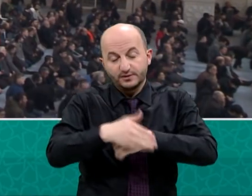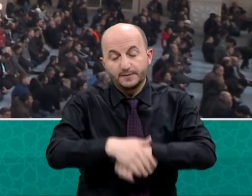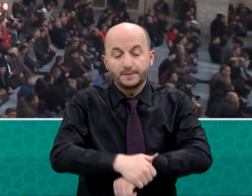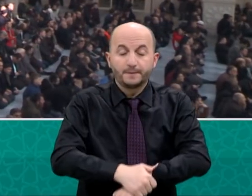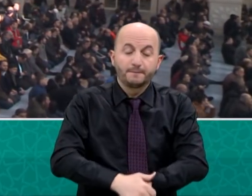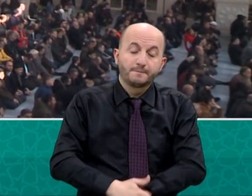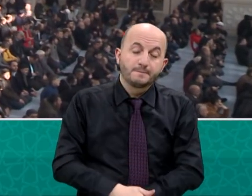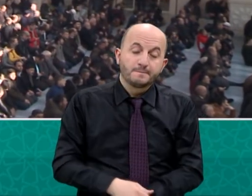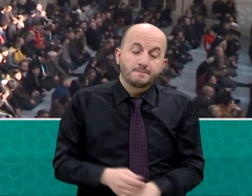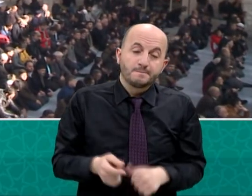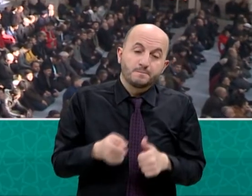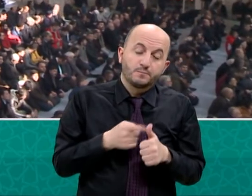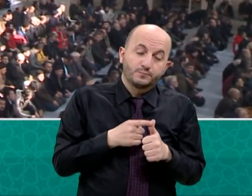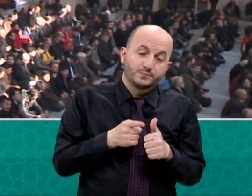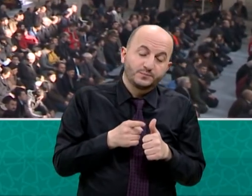1.